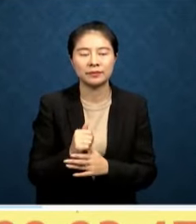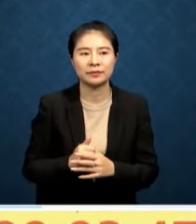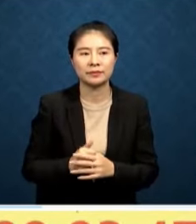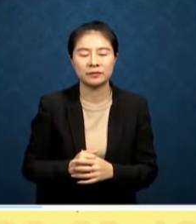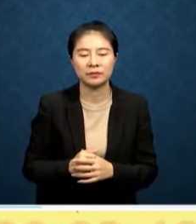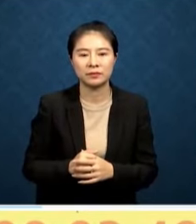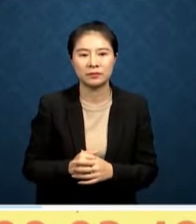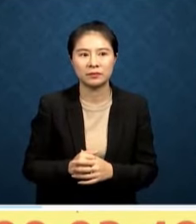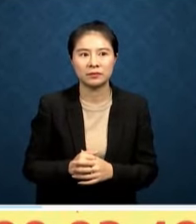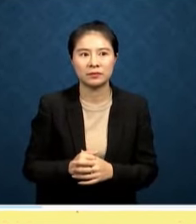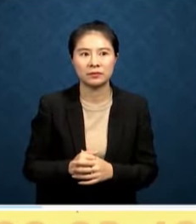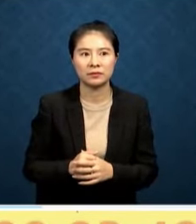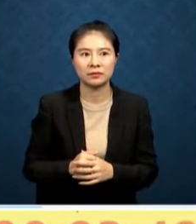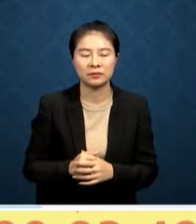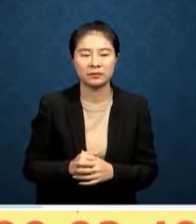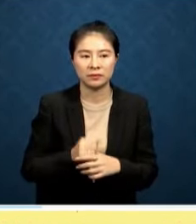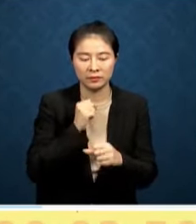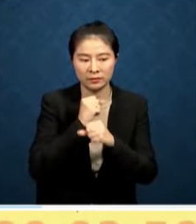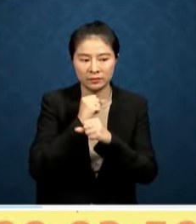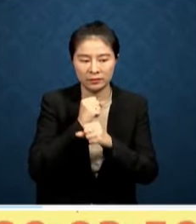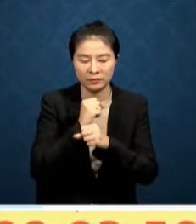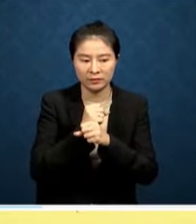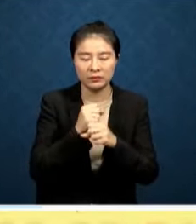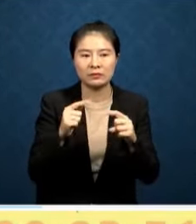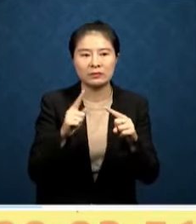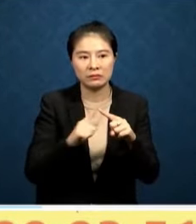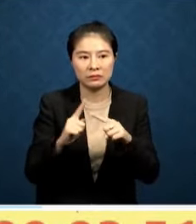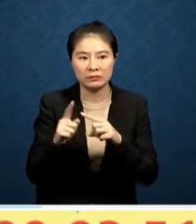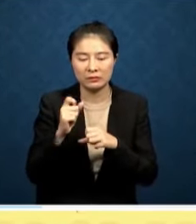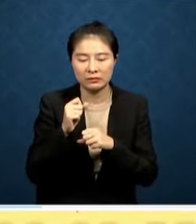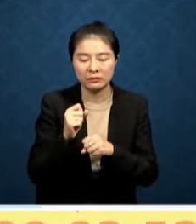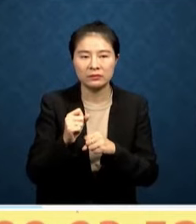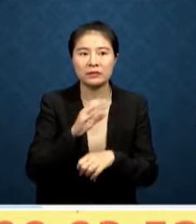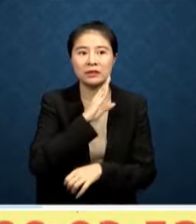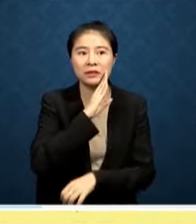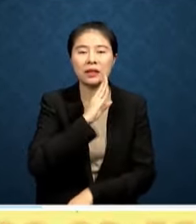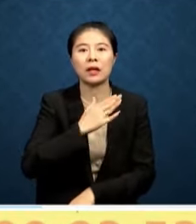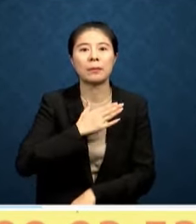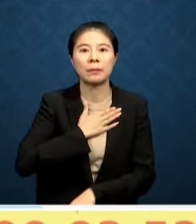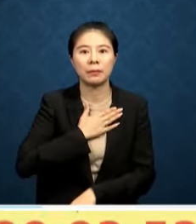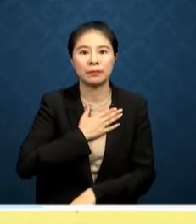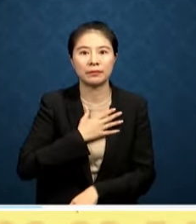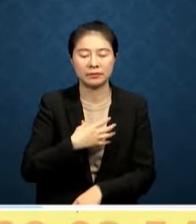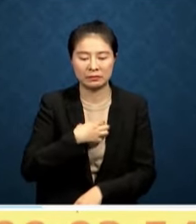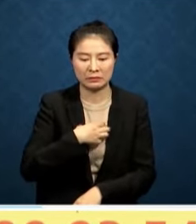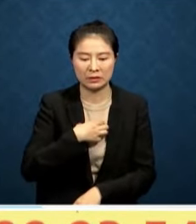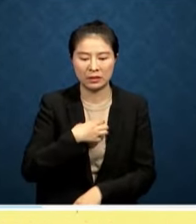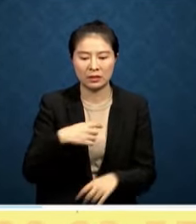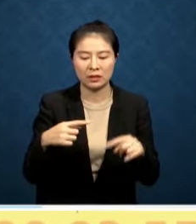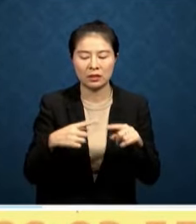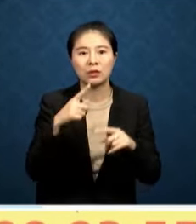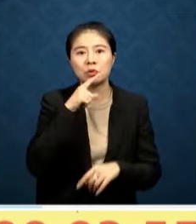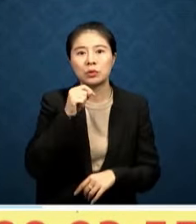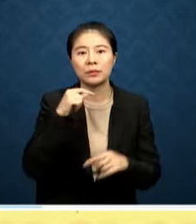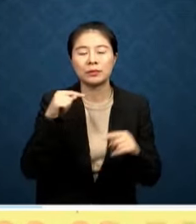วิถีทางในทุกๆประเด็นแต่ถ้าถามผมก็ยังตอบนะครับ